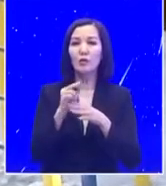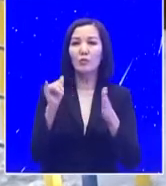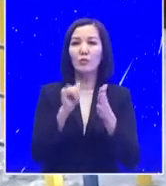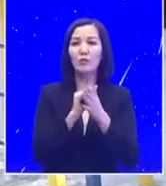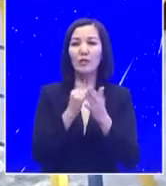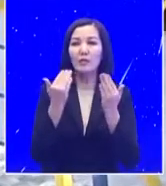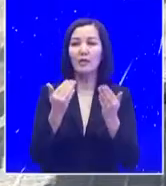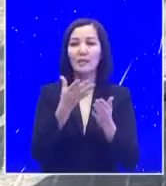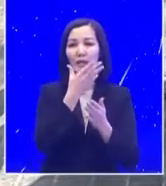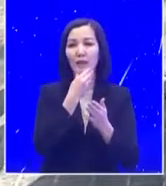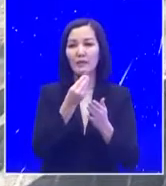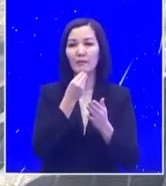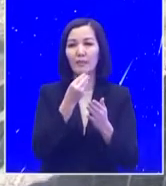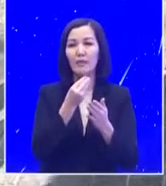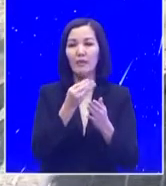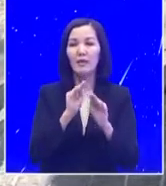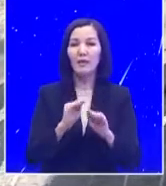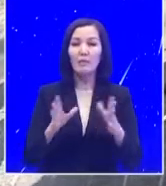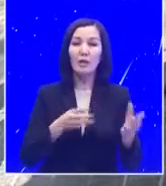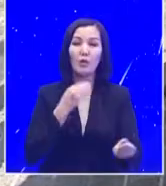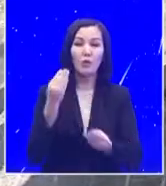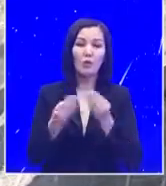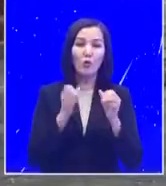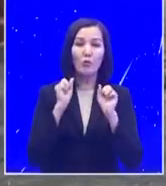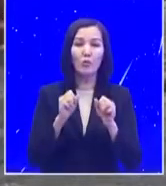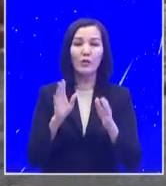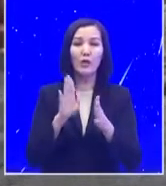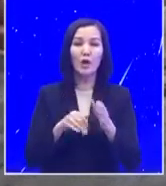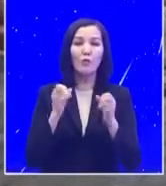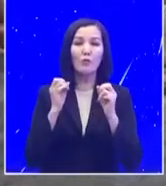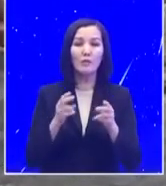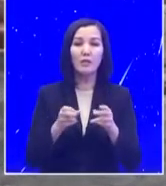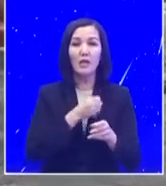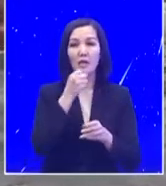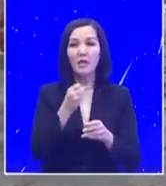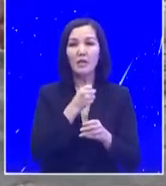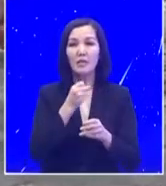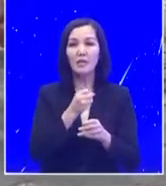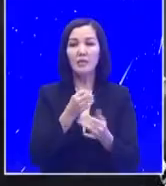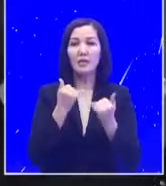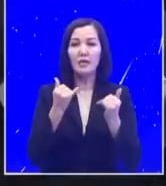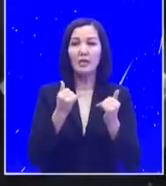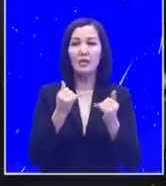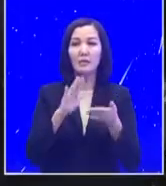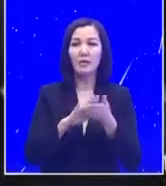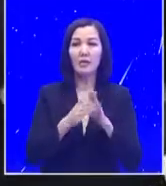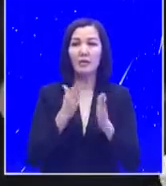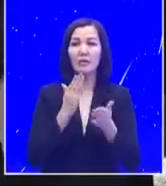көз қызықтырады. Енді мұнда балалар алаңсыз ойнайды, қауіпсіз. Тіпті ересектер үшін де бар жағдай жасалған.